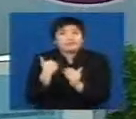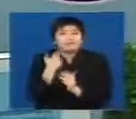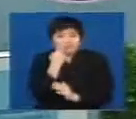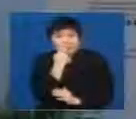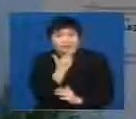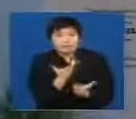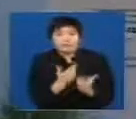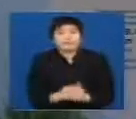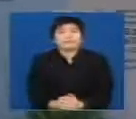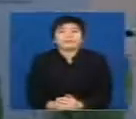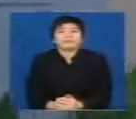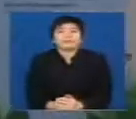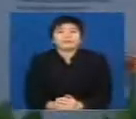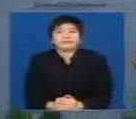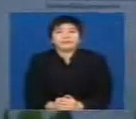นะฮะ